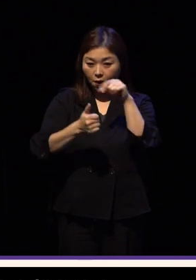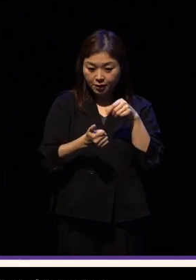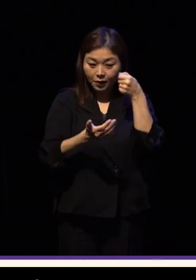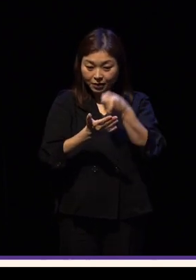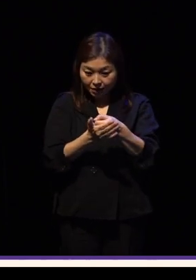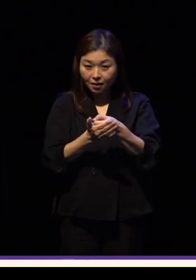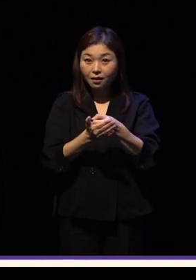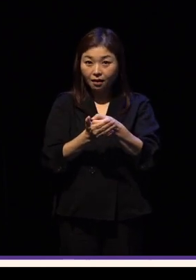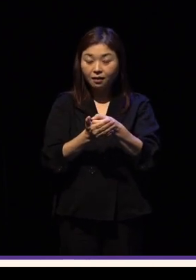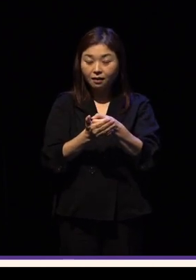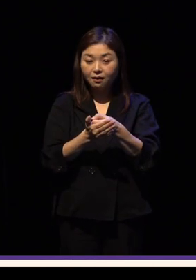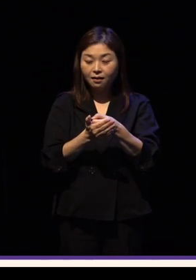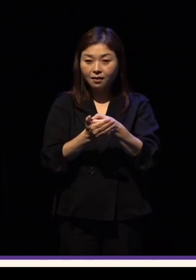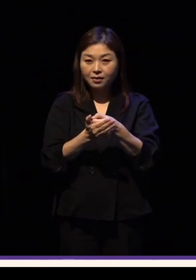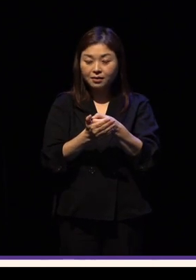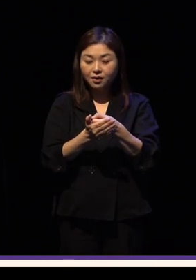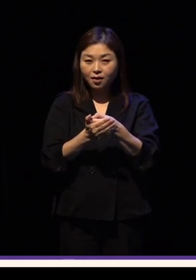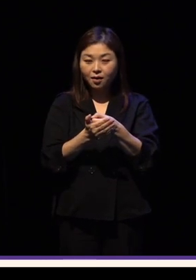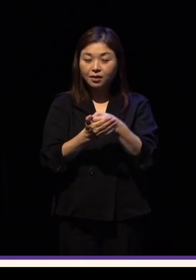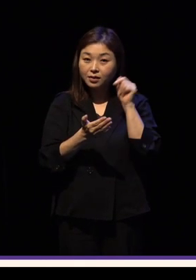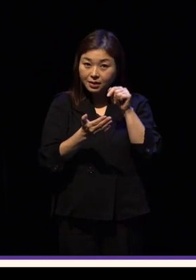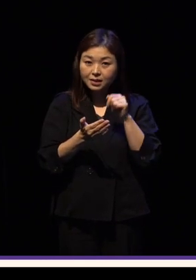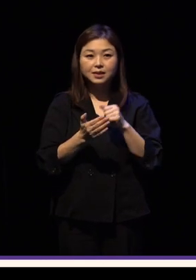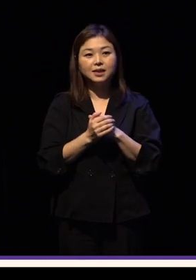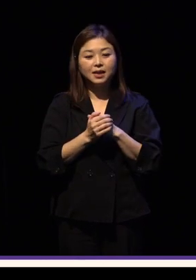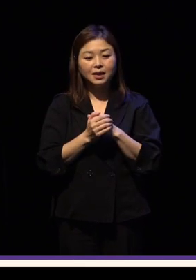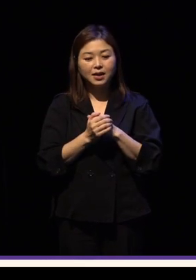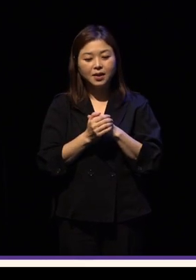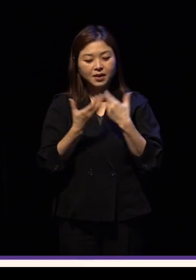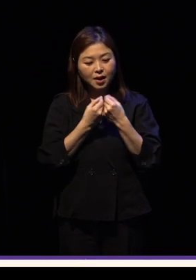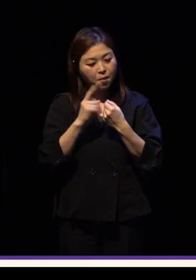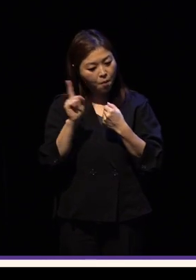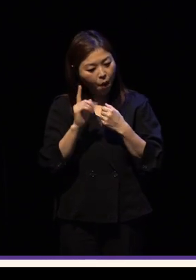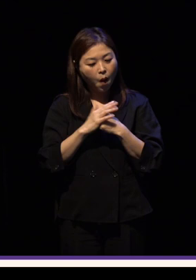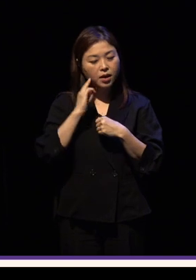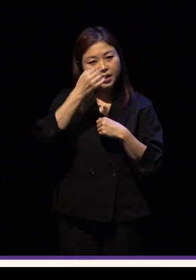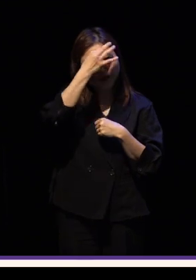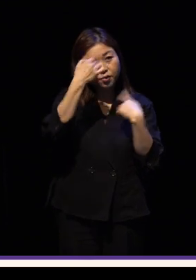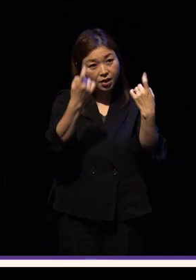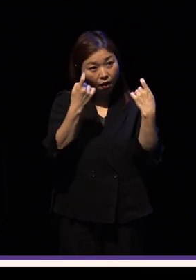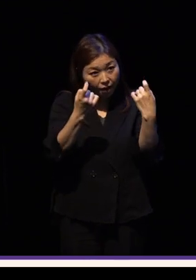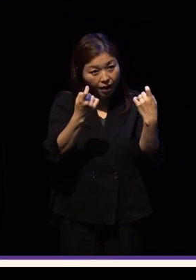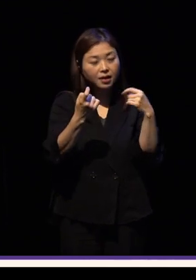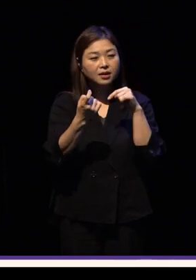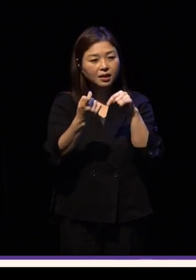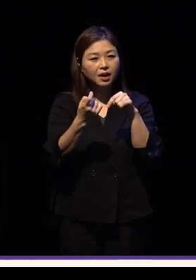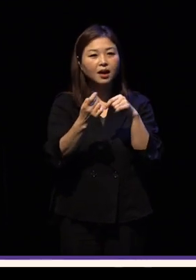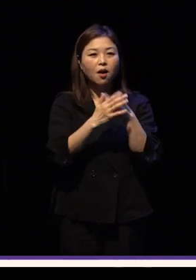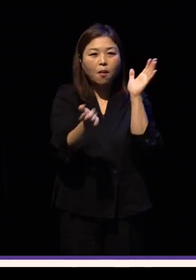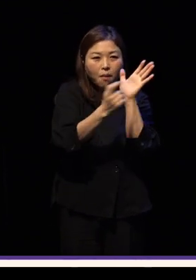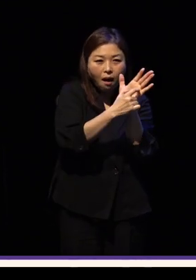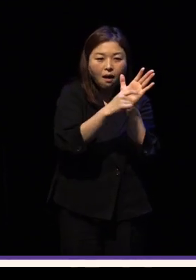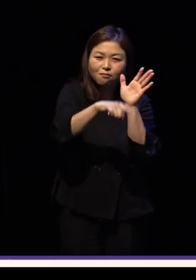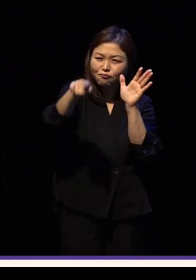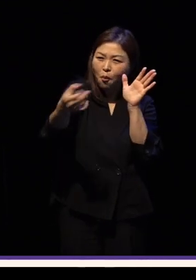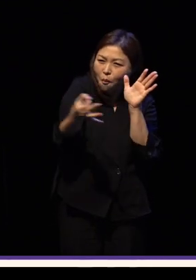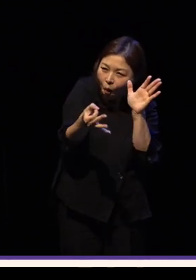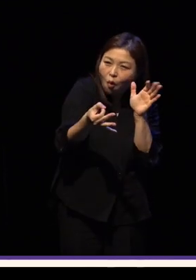작품이 창작물이 예술로의 여행이라든지 이런 부분에 활용될 수 있게끔 한다는 거죠.